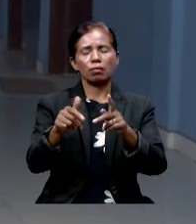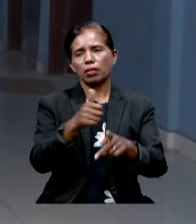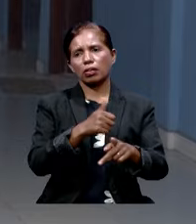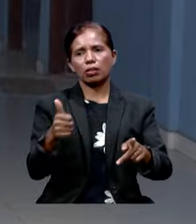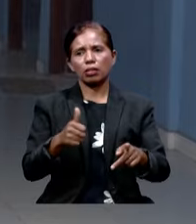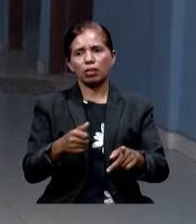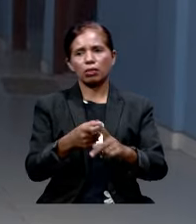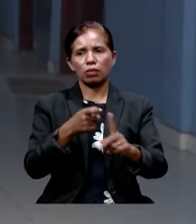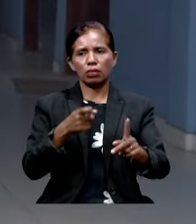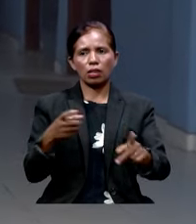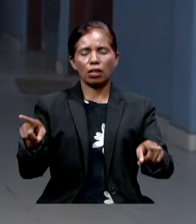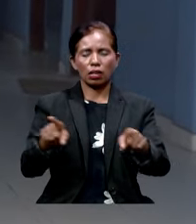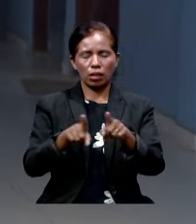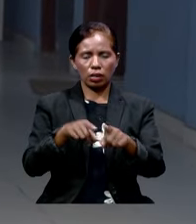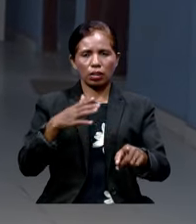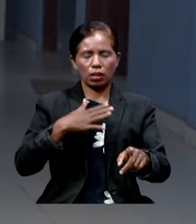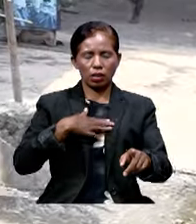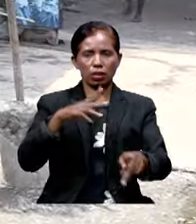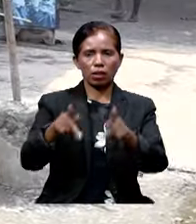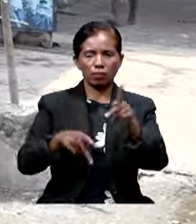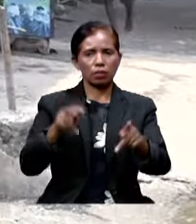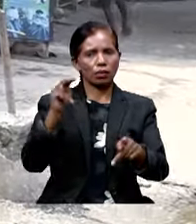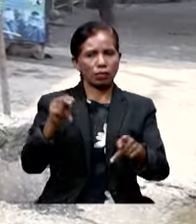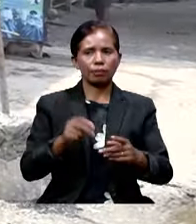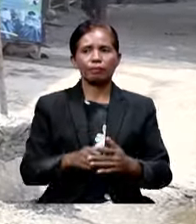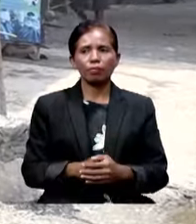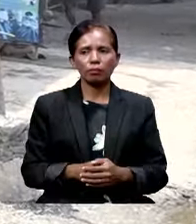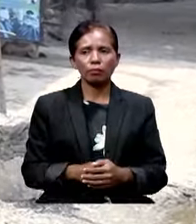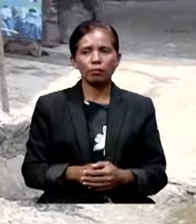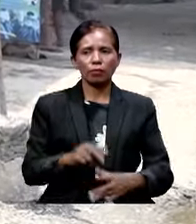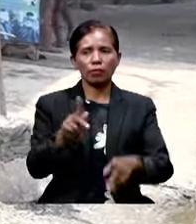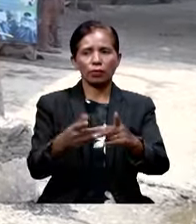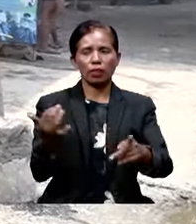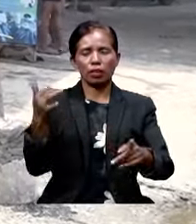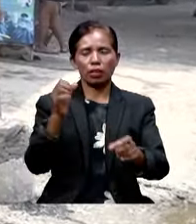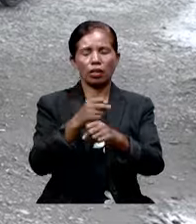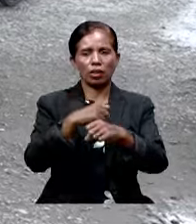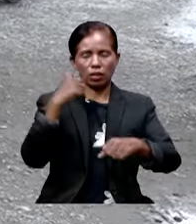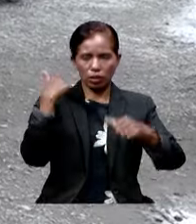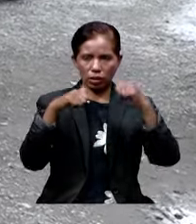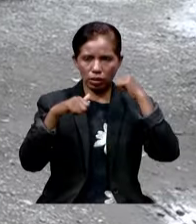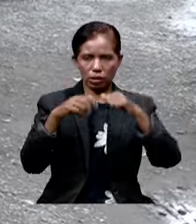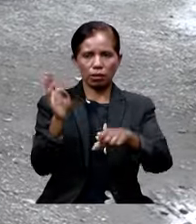usia fatin silu mos hau anggap sira saunya komunidade rasik. Dau-dau ne negosiante sira ne be halau atividade